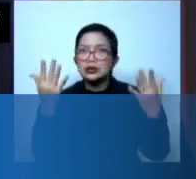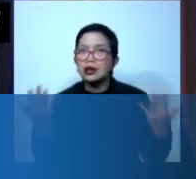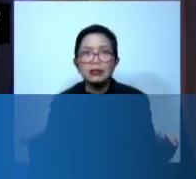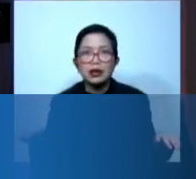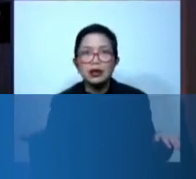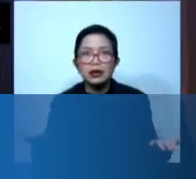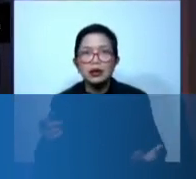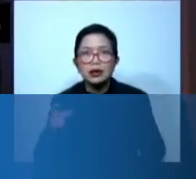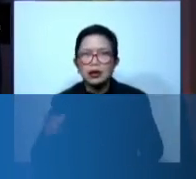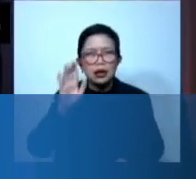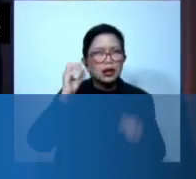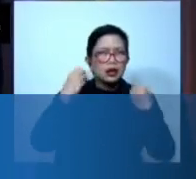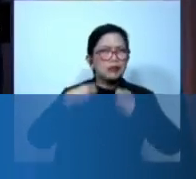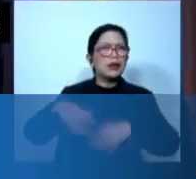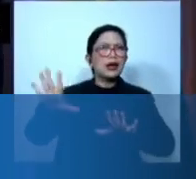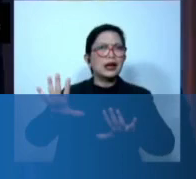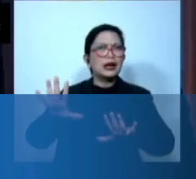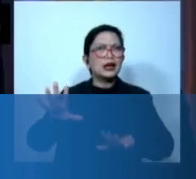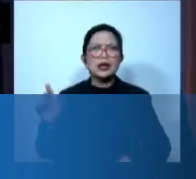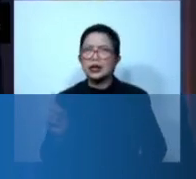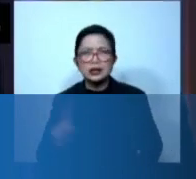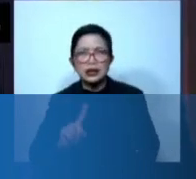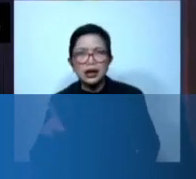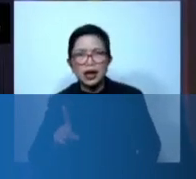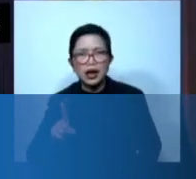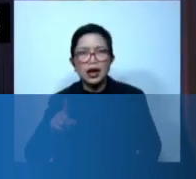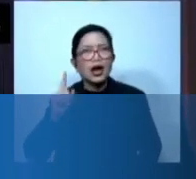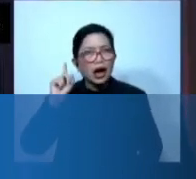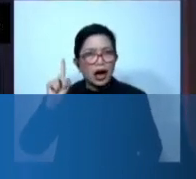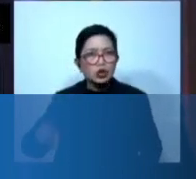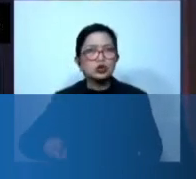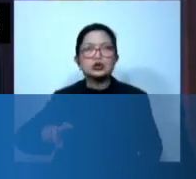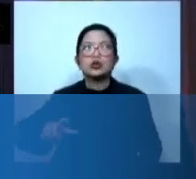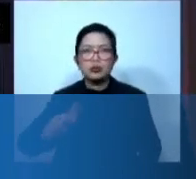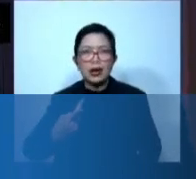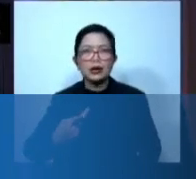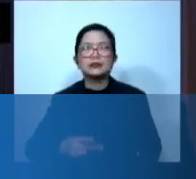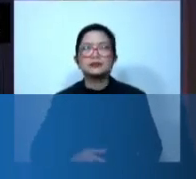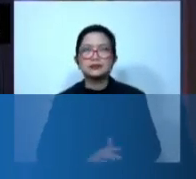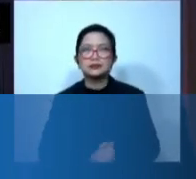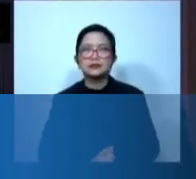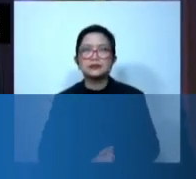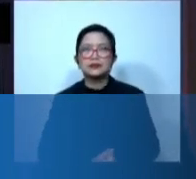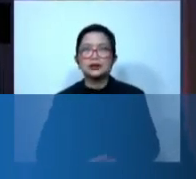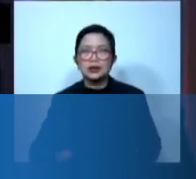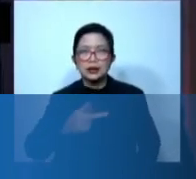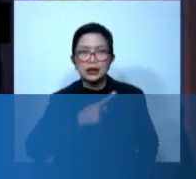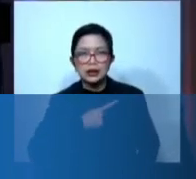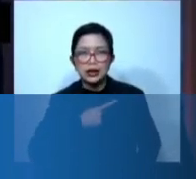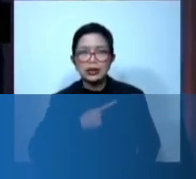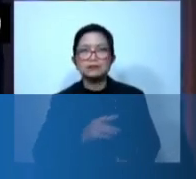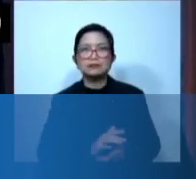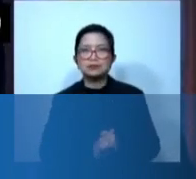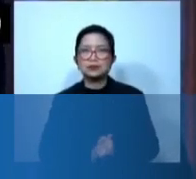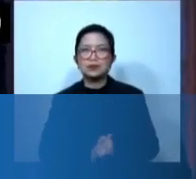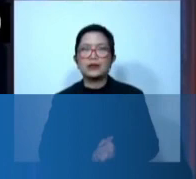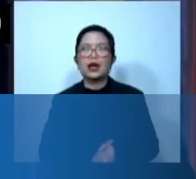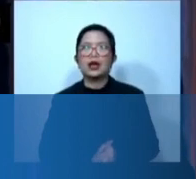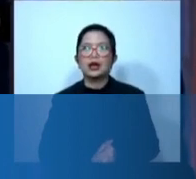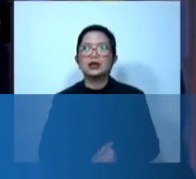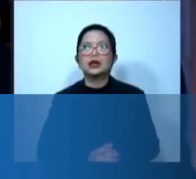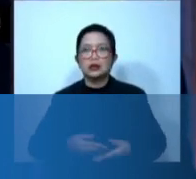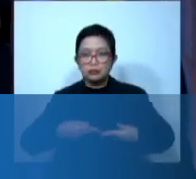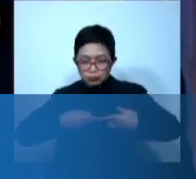Apakah ini akan dibiarkan? Tidak. Ini harus diubah. Karena itu, kami mendedikasikan diri. Kami mendedikasikan